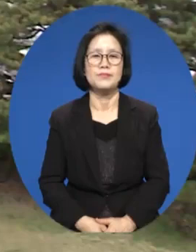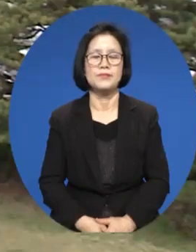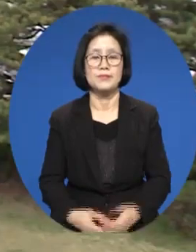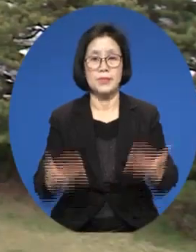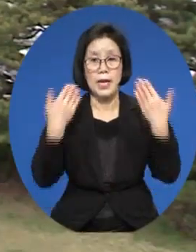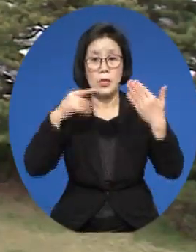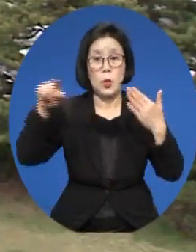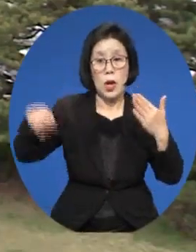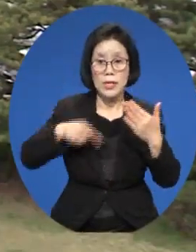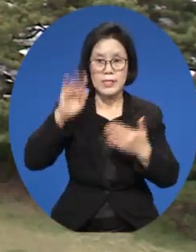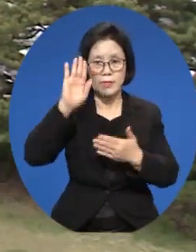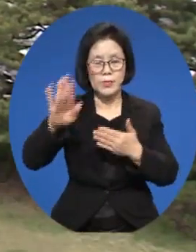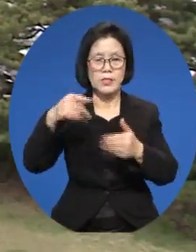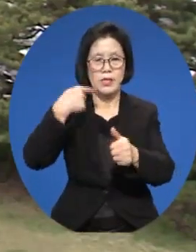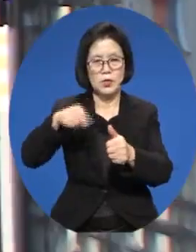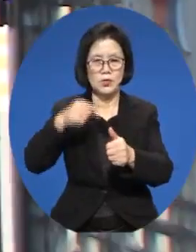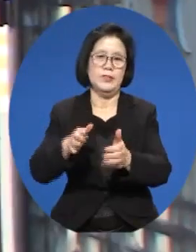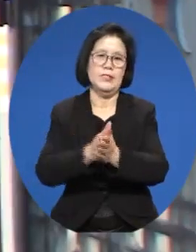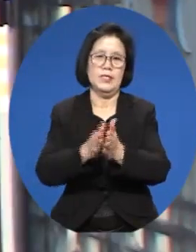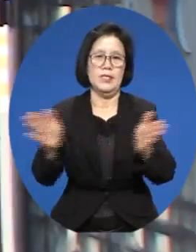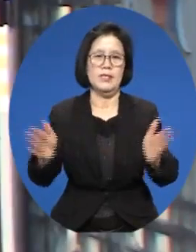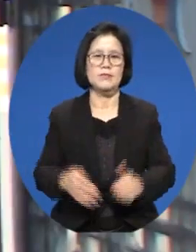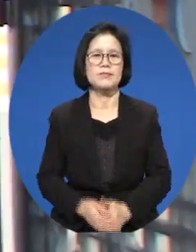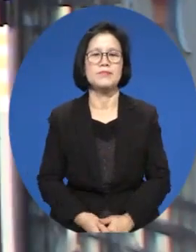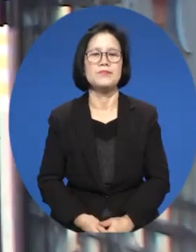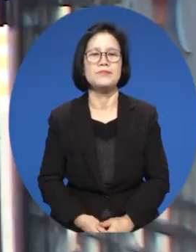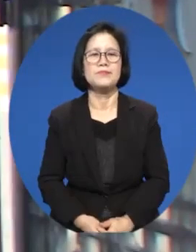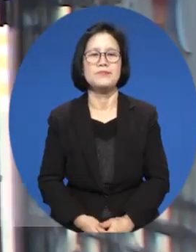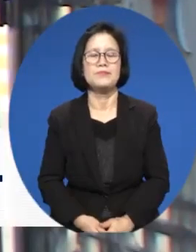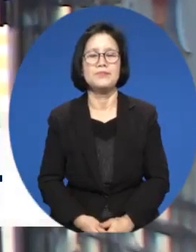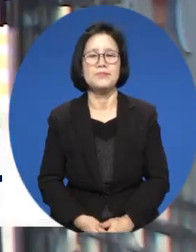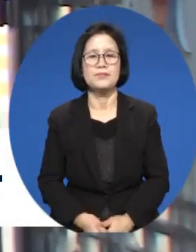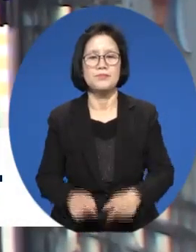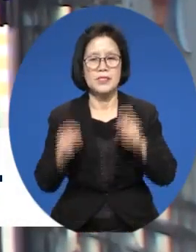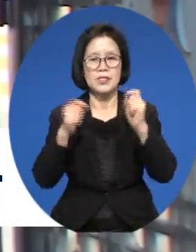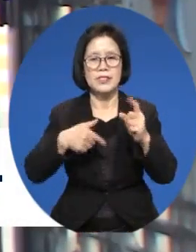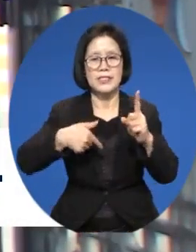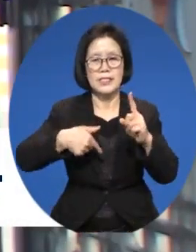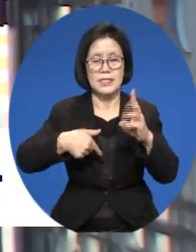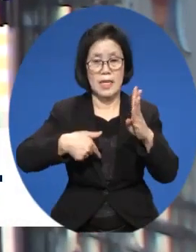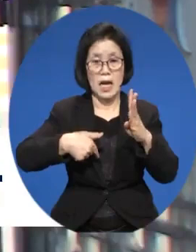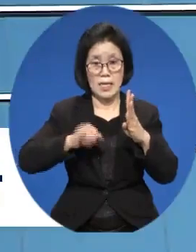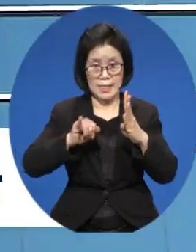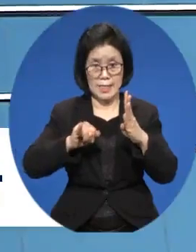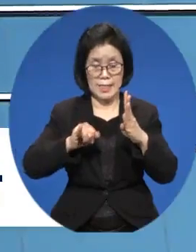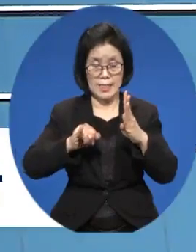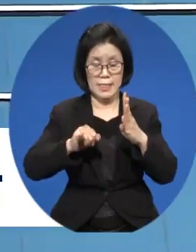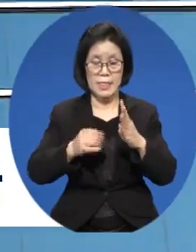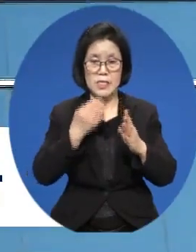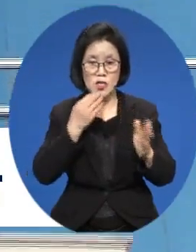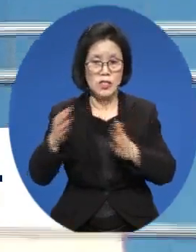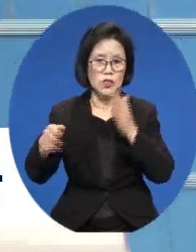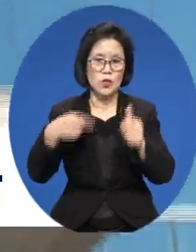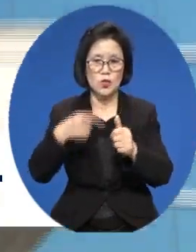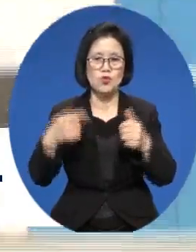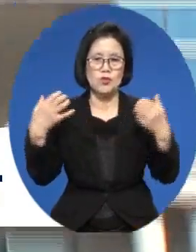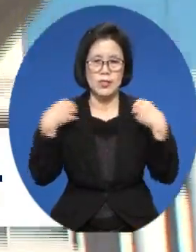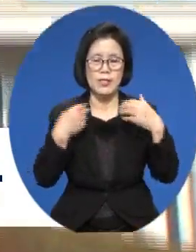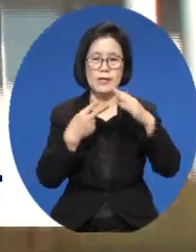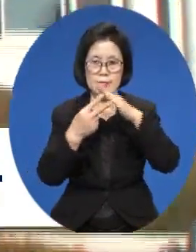학교 안에서 미래 교육을 시작하겠다. 민선 사기 4주년을 앞둔 경기도 교육청의